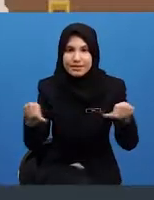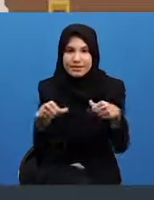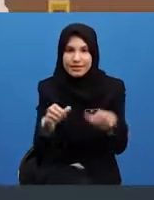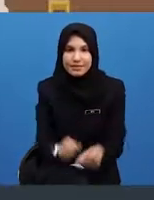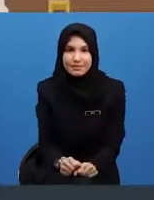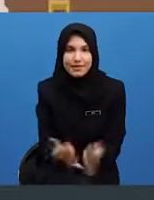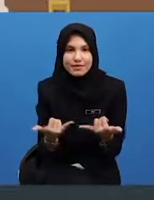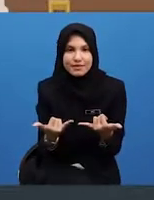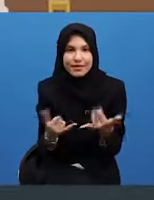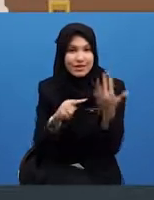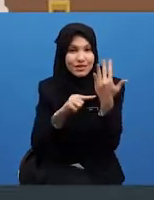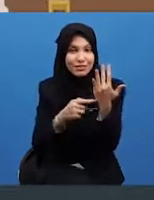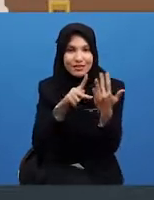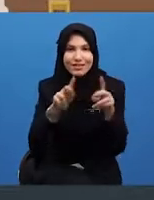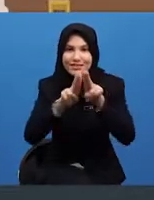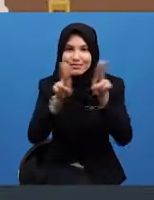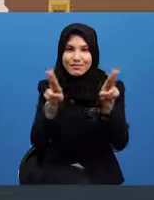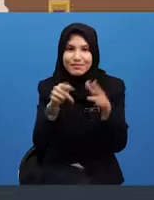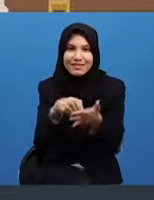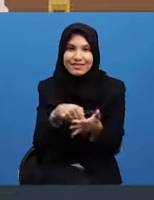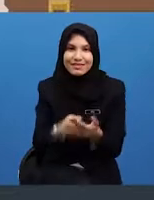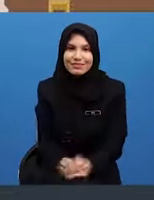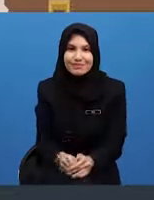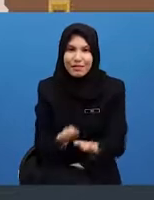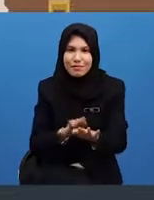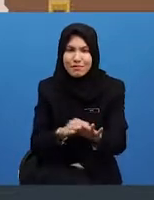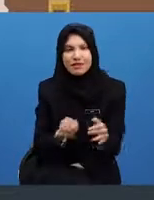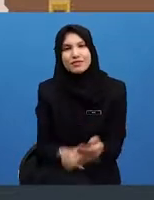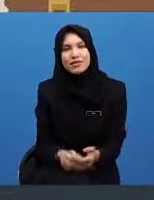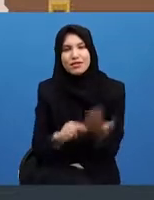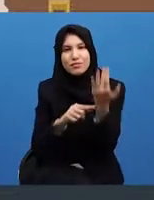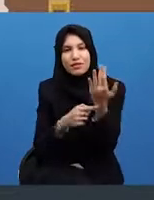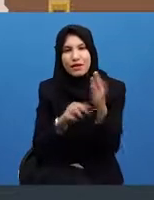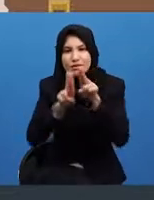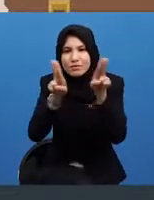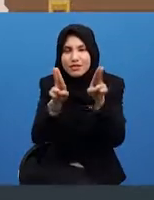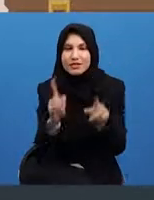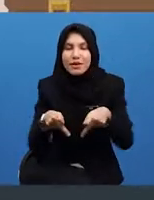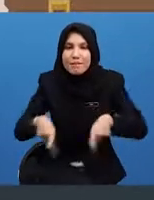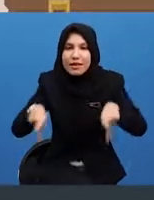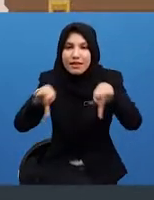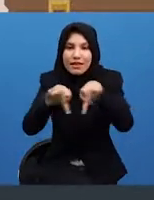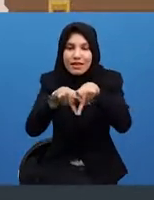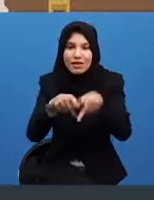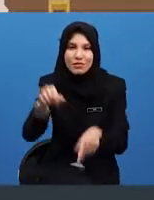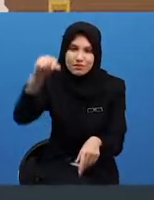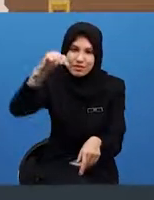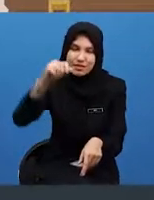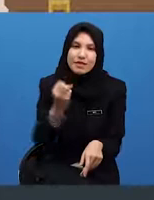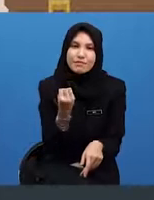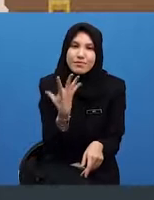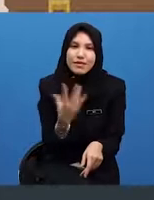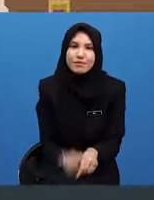Sekarang, mari kita mulakan eksperimen ini. Pada awal eksperimen, kita perlu menitik beberapa